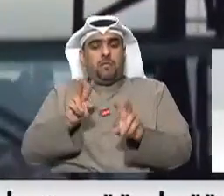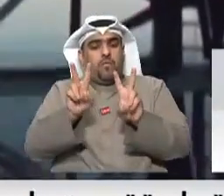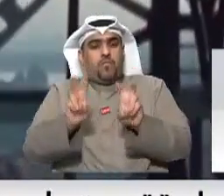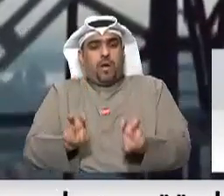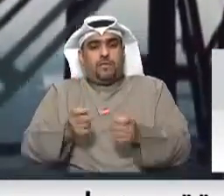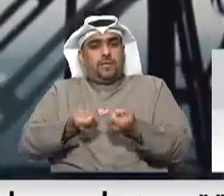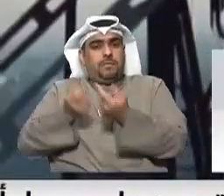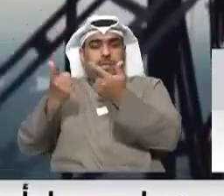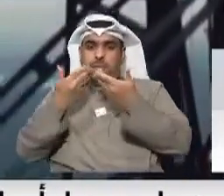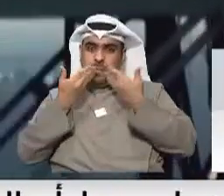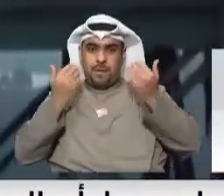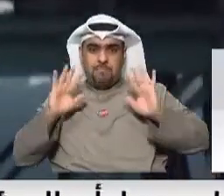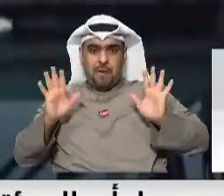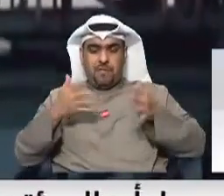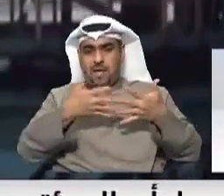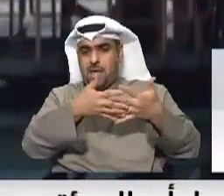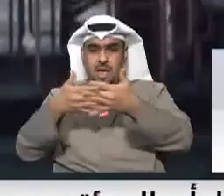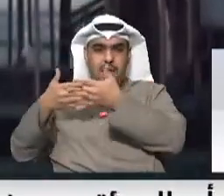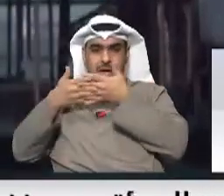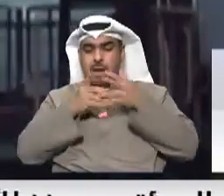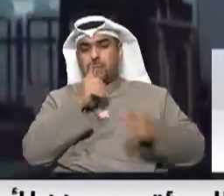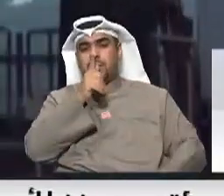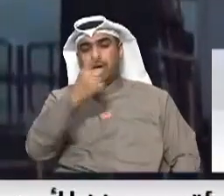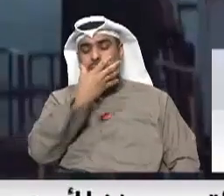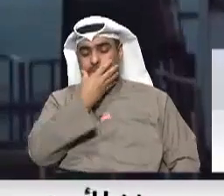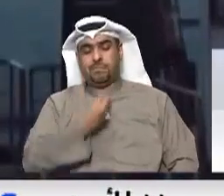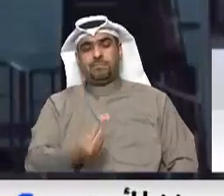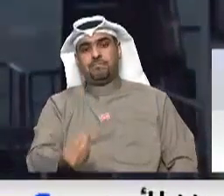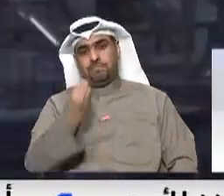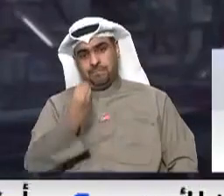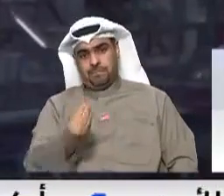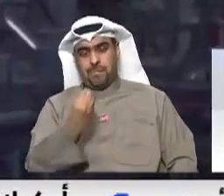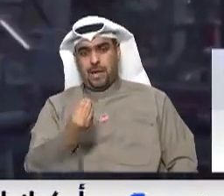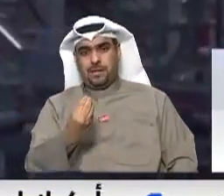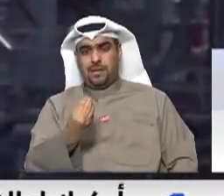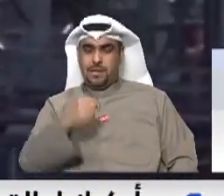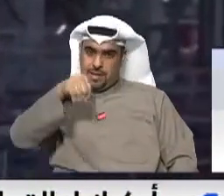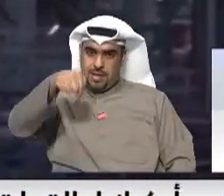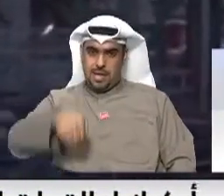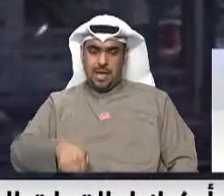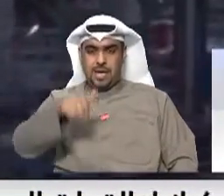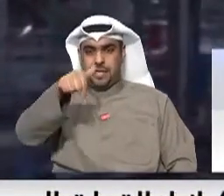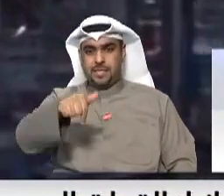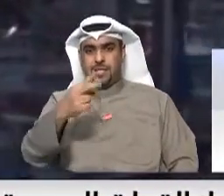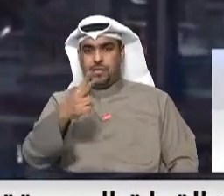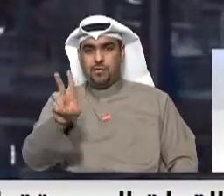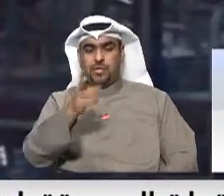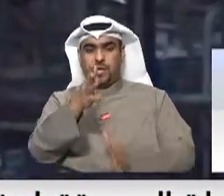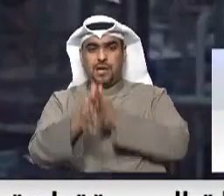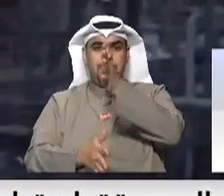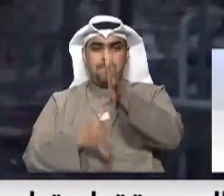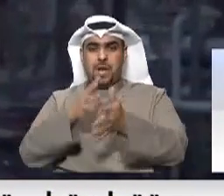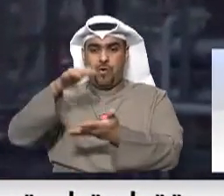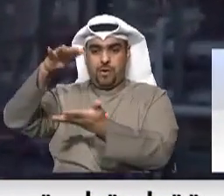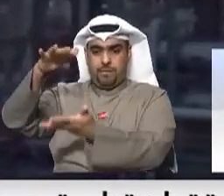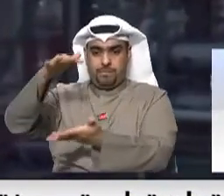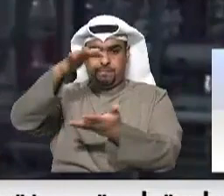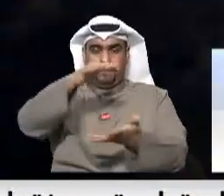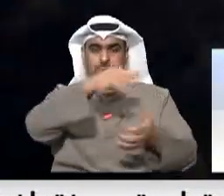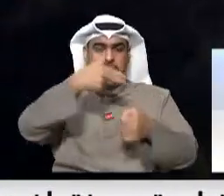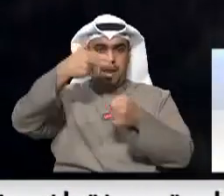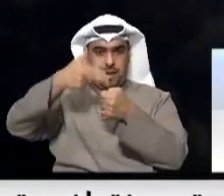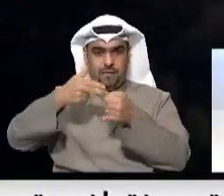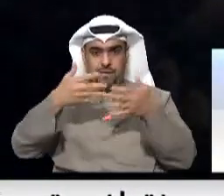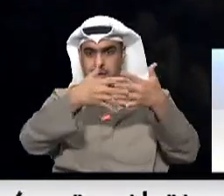لاعلان الفائز حيث قامت في خطوه مفاجئه بضخ 26 مليون برميل مخزونها الاستراتيجي من النفط الخام